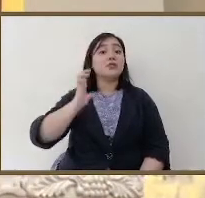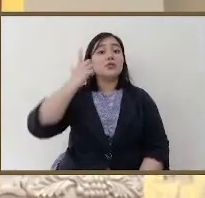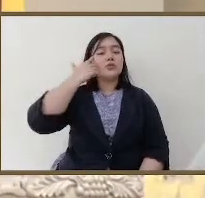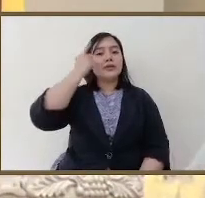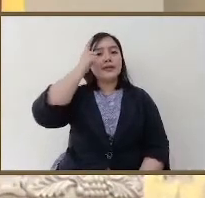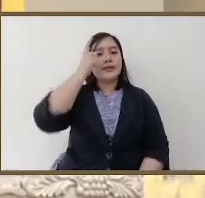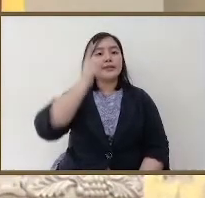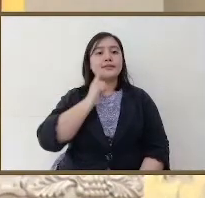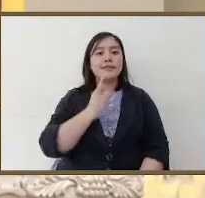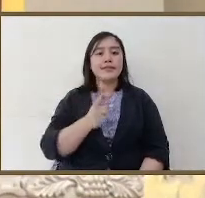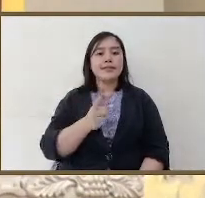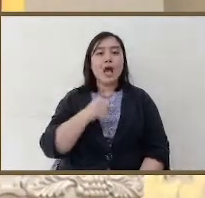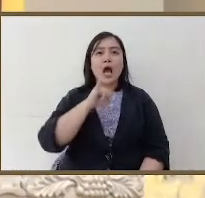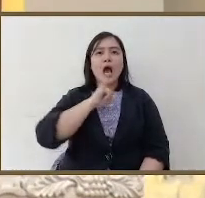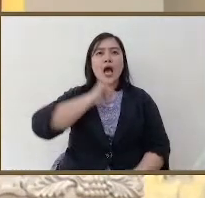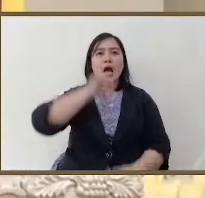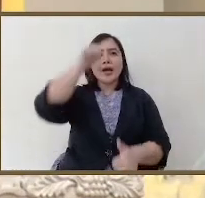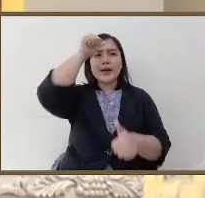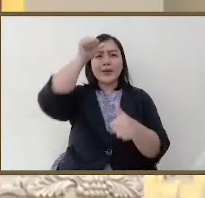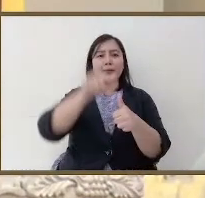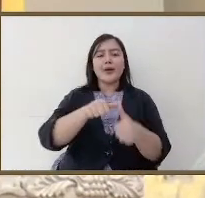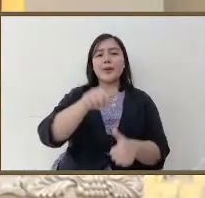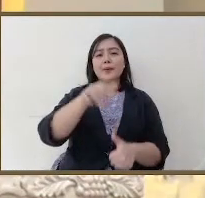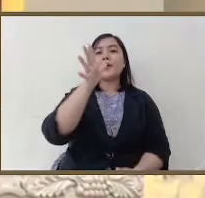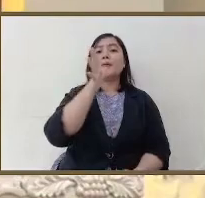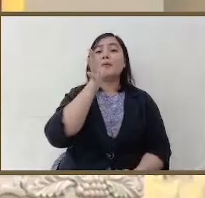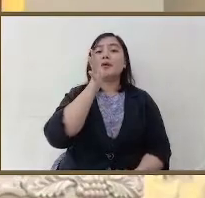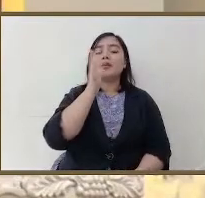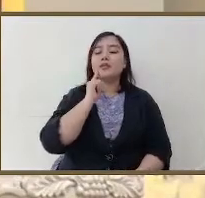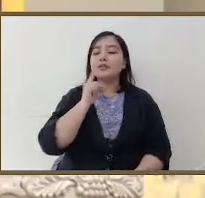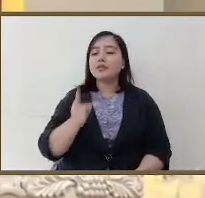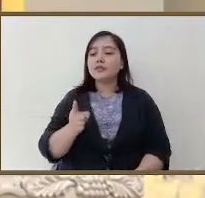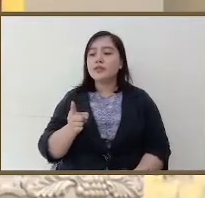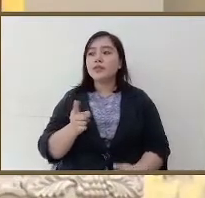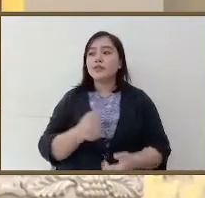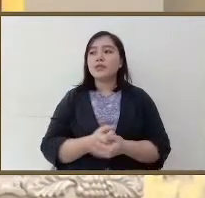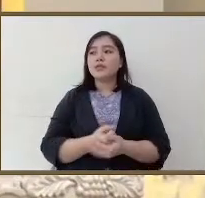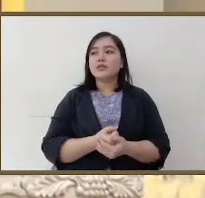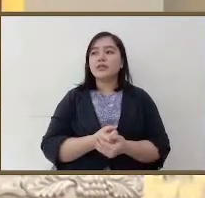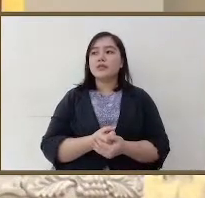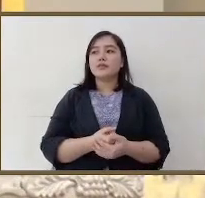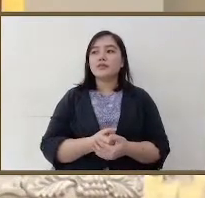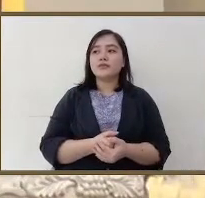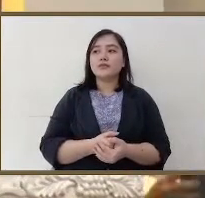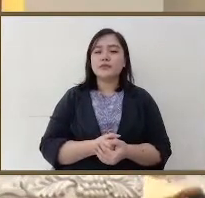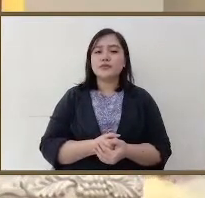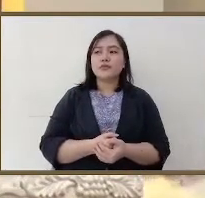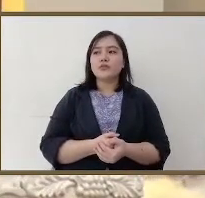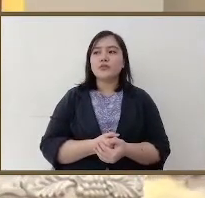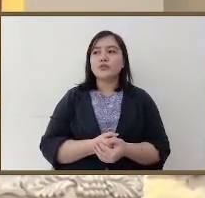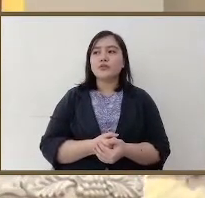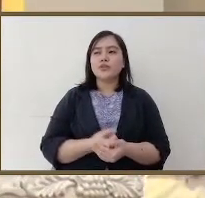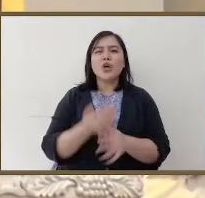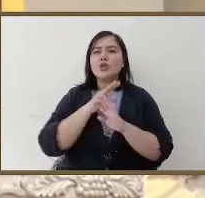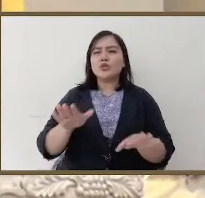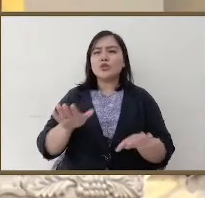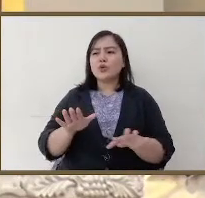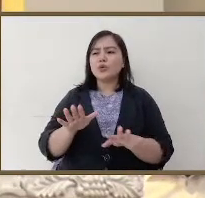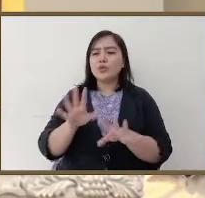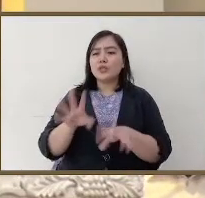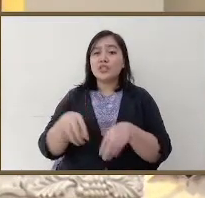yung nanay, sinasabihin niya, kanyang anak, huwag mo nang ibalik sa akin lahat ng paggagastos namin sa inyo. Magpakabuti ka lang, tama